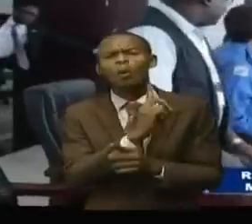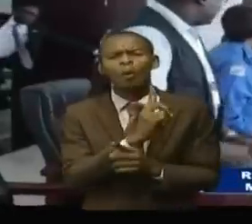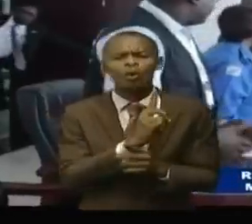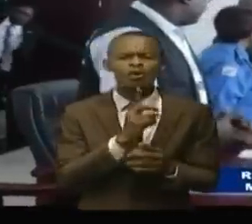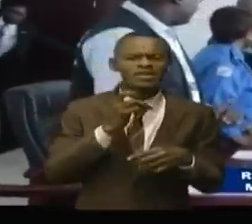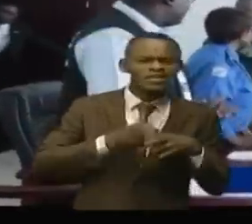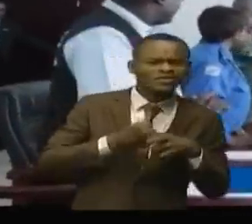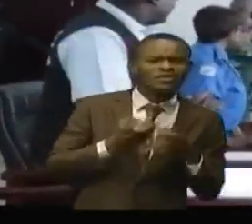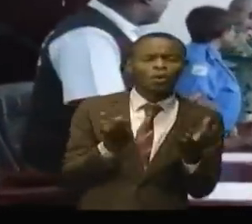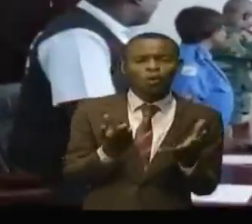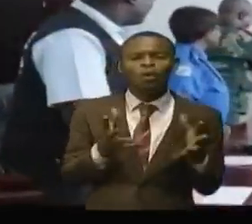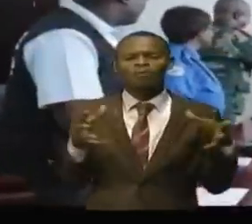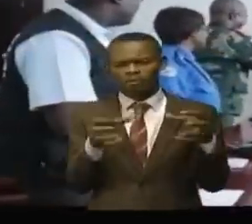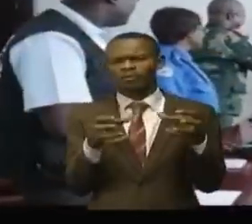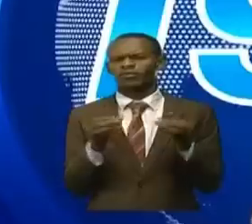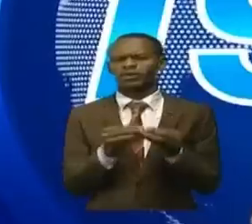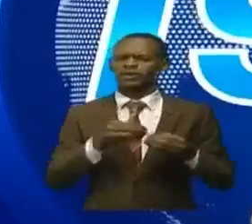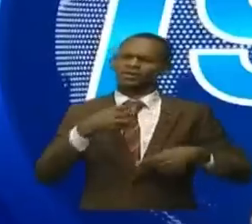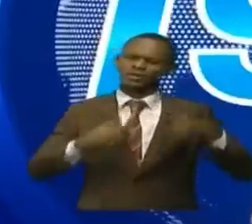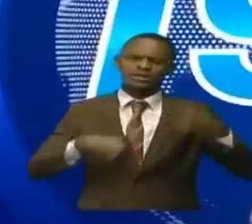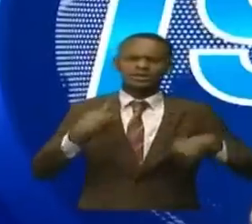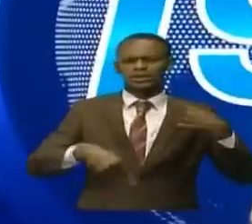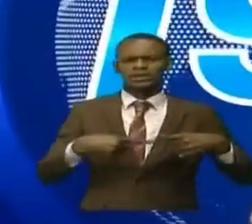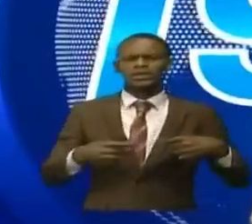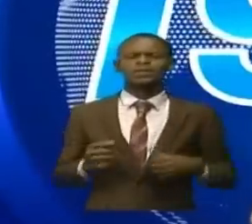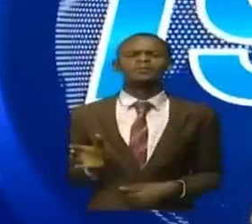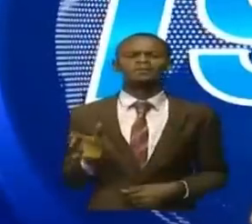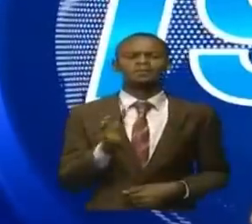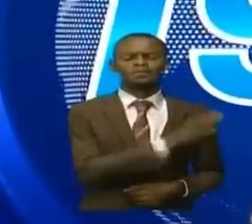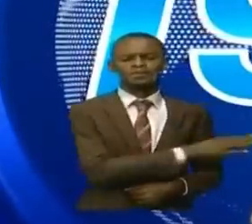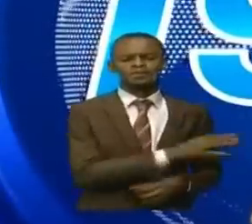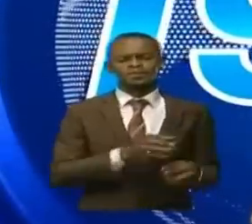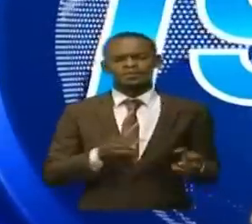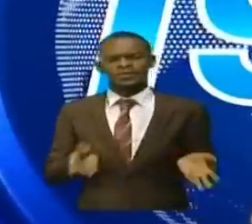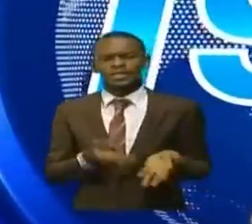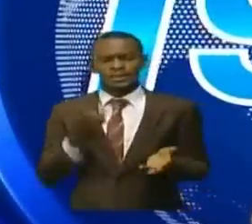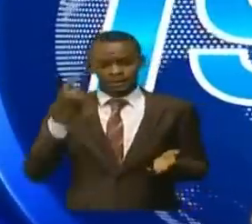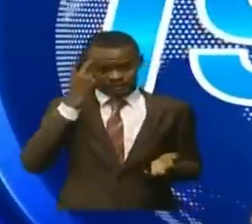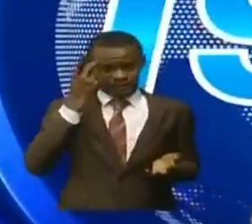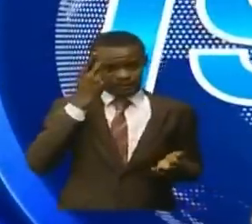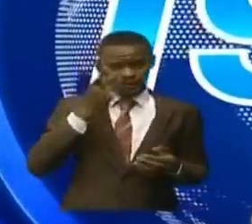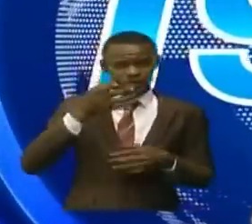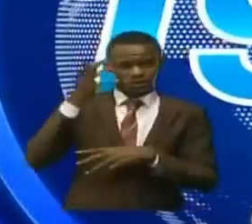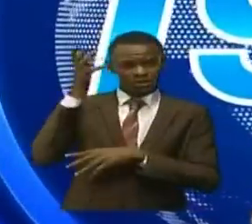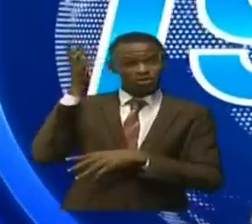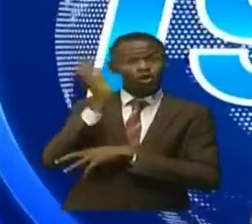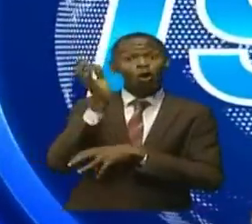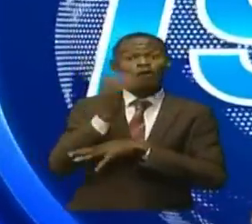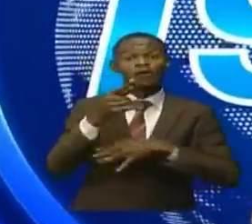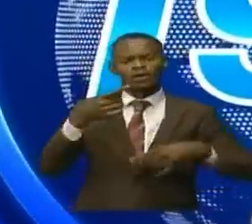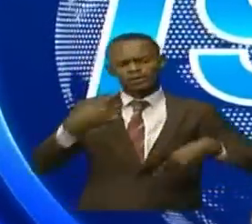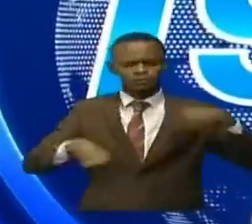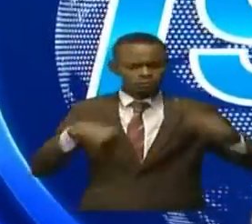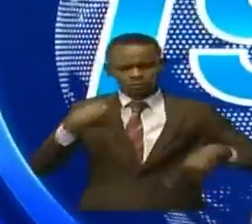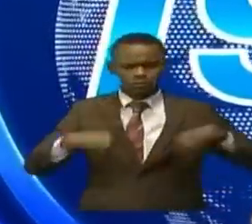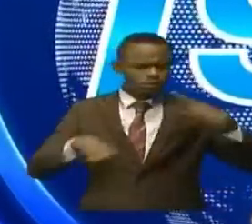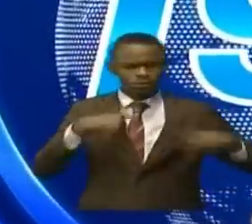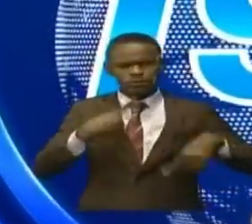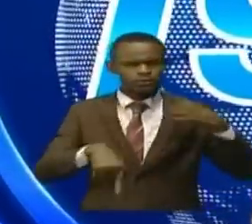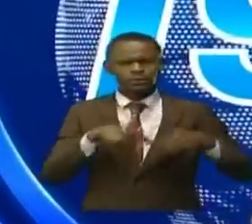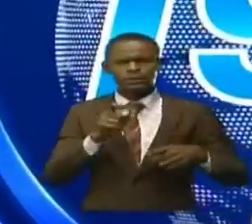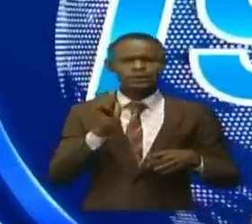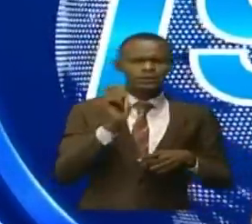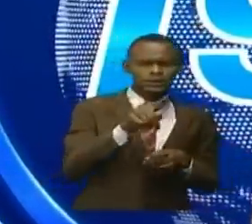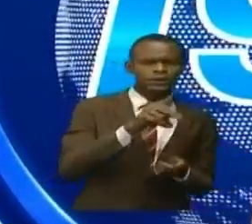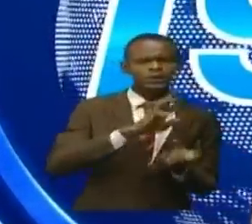genre Fardessé et Pansé. Et ici à Kinshasa, une conférence débat a été organisée à l'intention